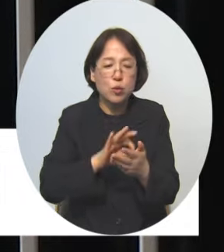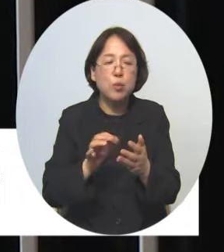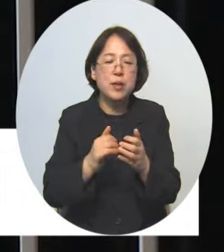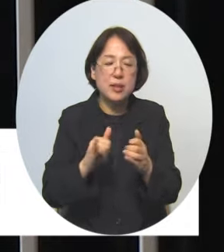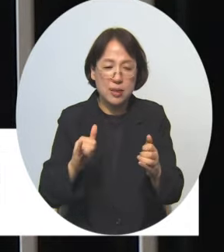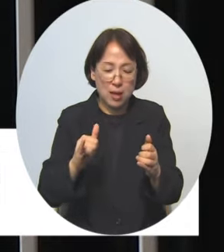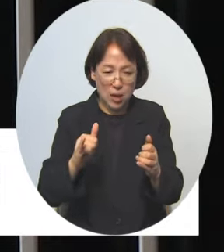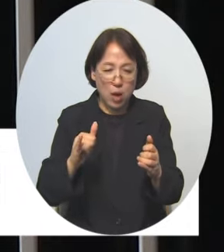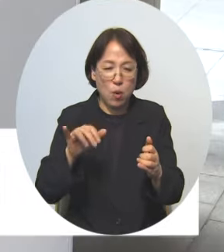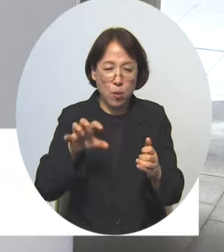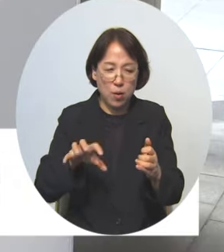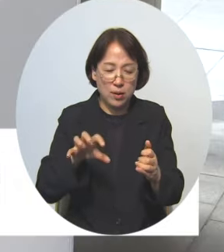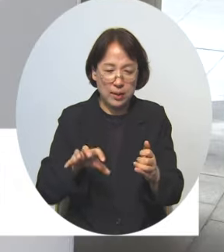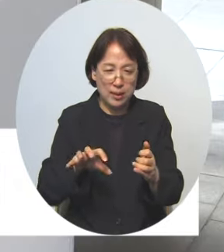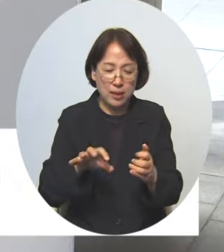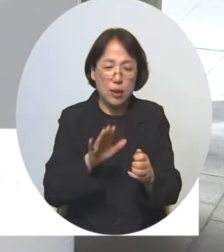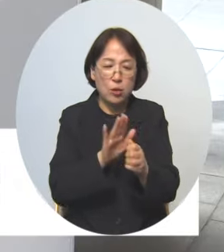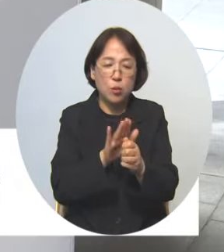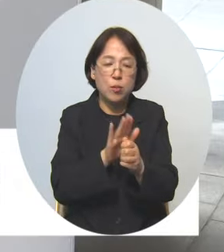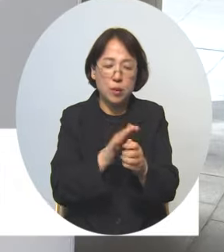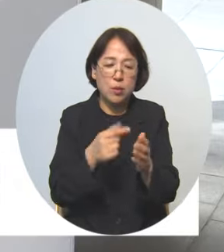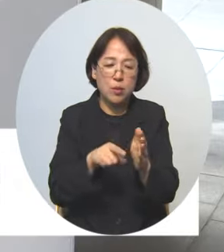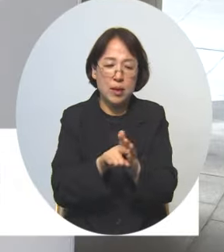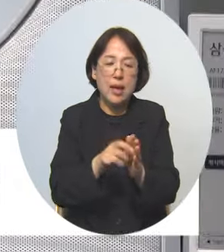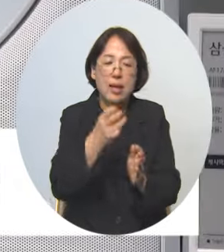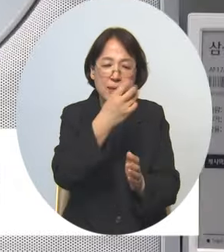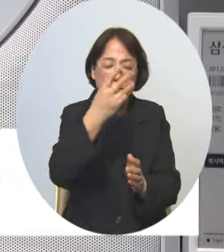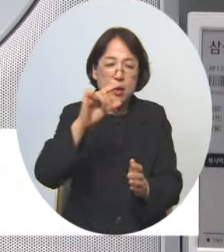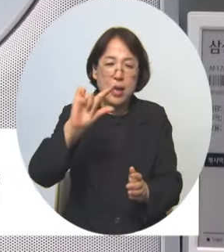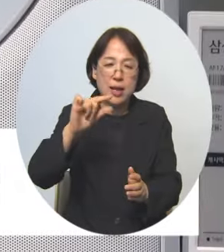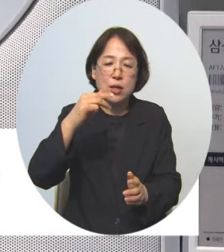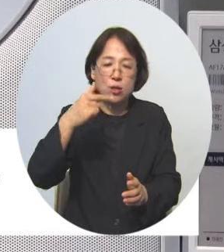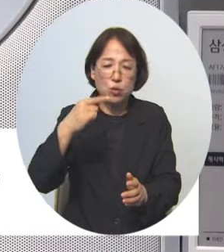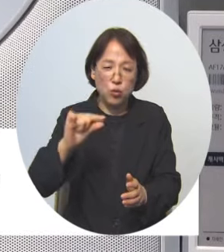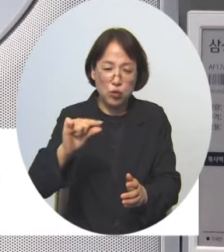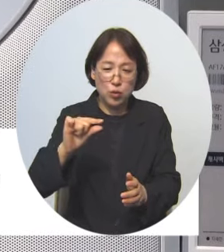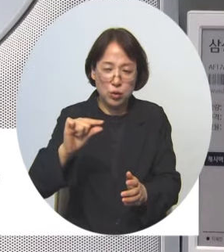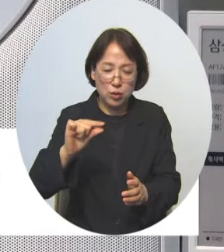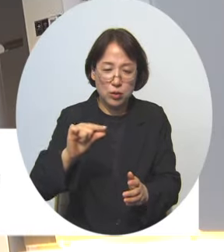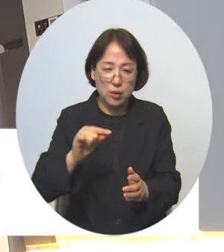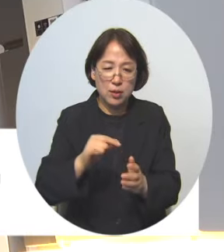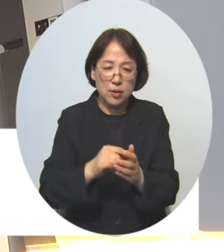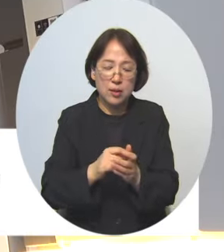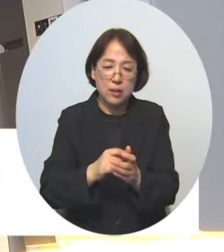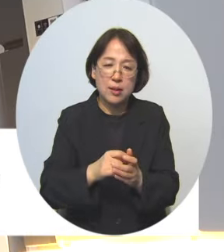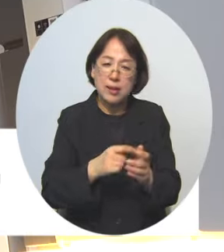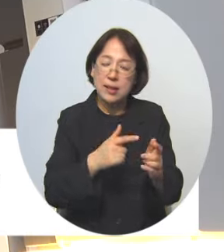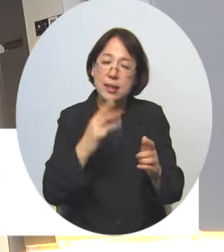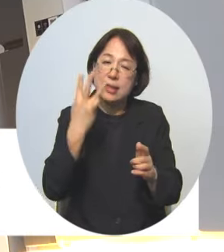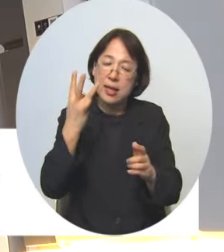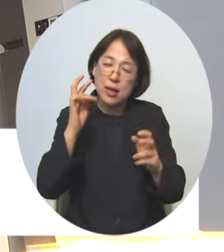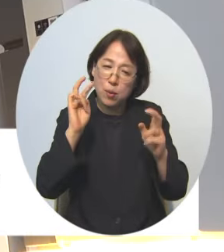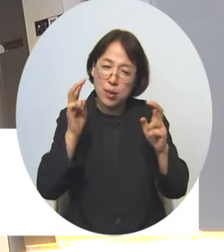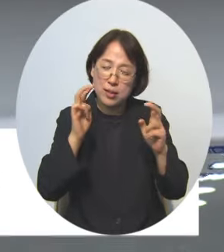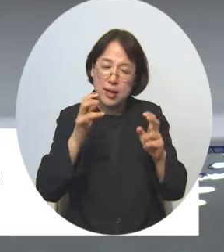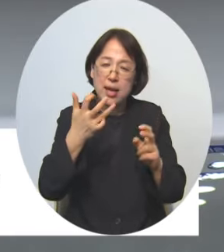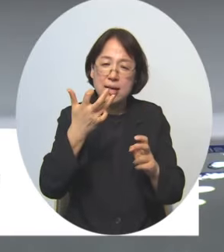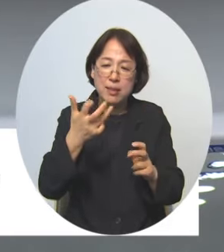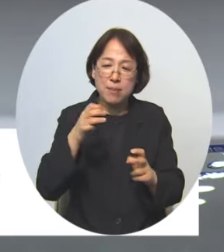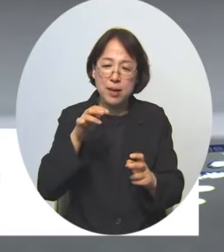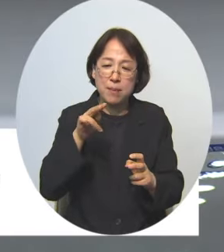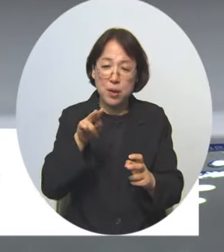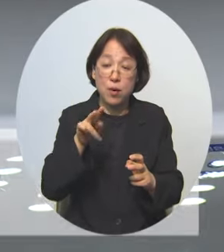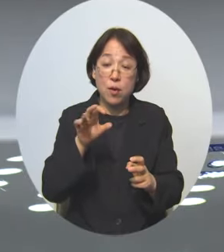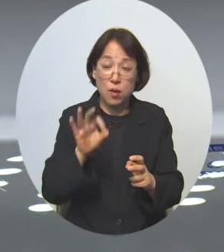효율적인 에어컨 구매를 돕기 위해 삼성전자와 LG전자, 오테캐리어 3개사에 18평형 가정용 스탠드